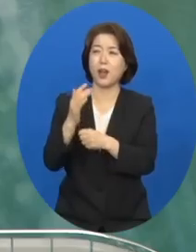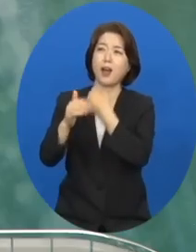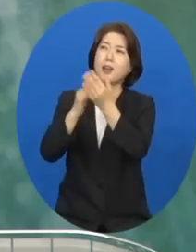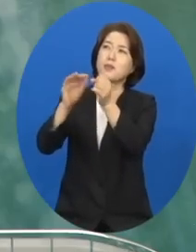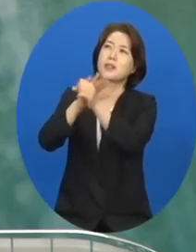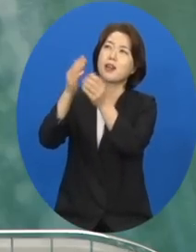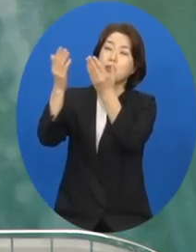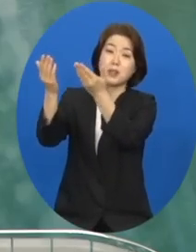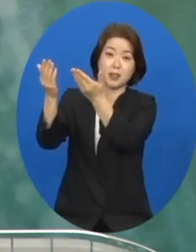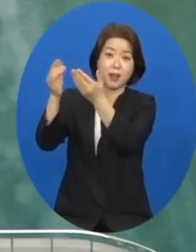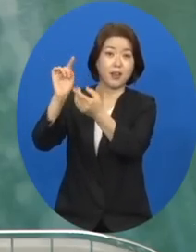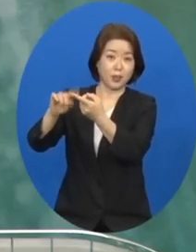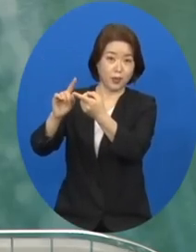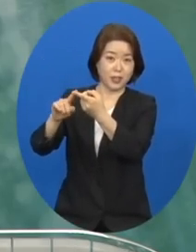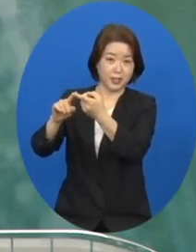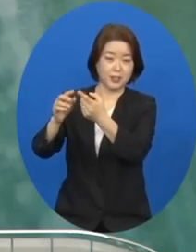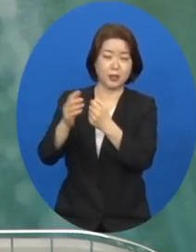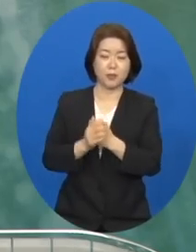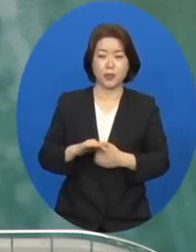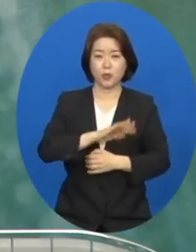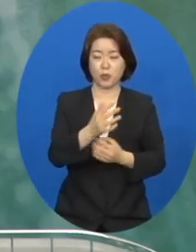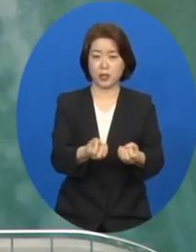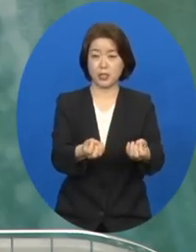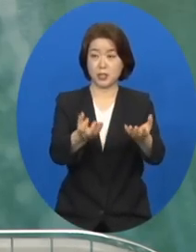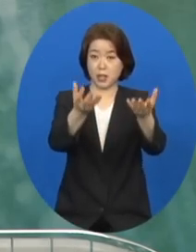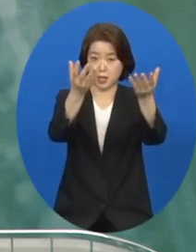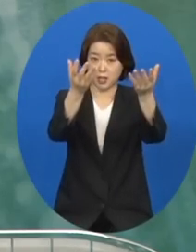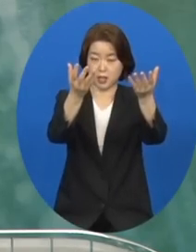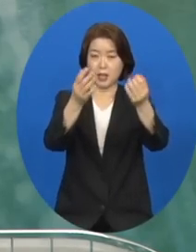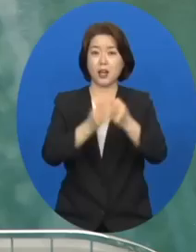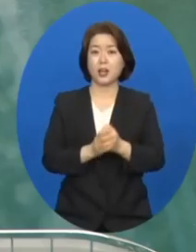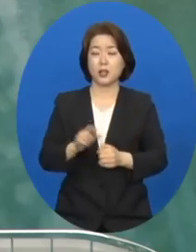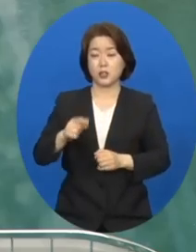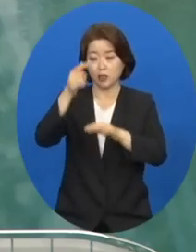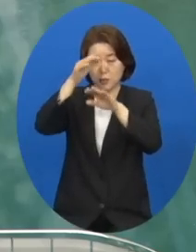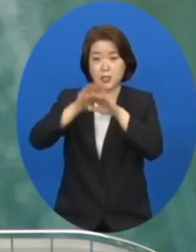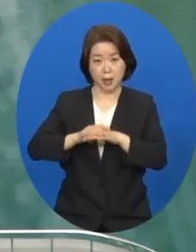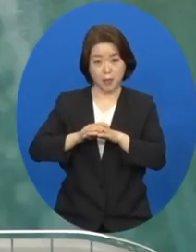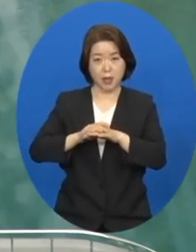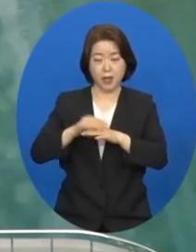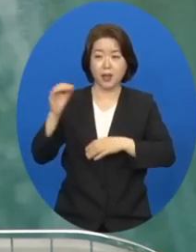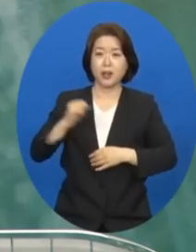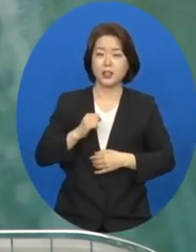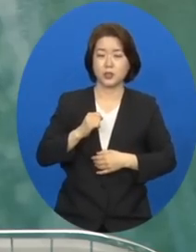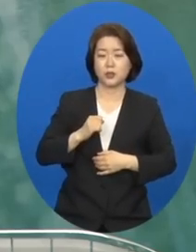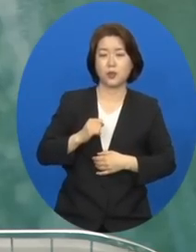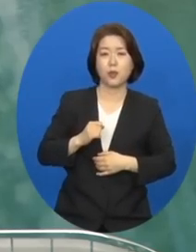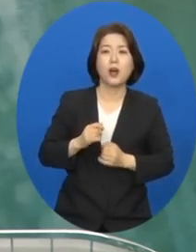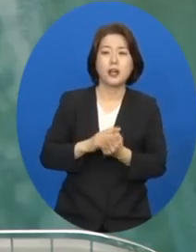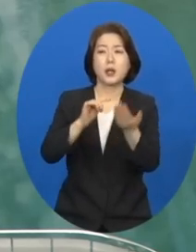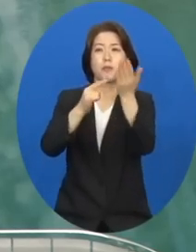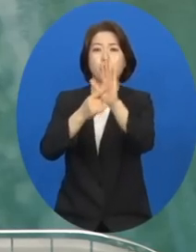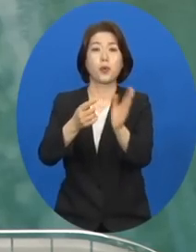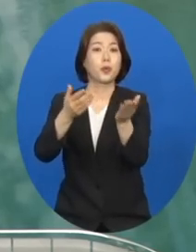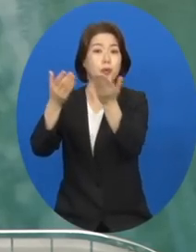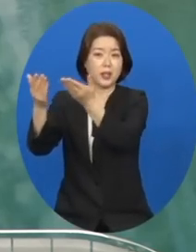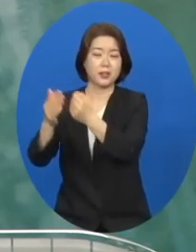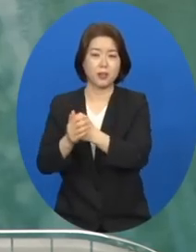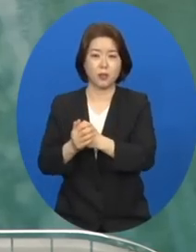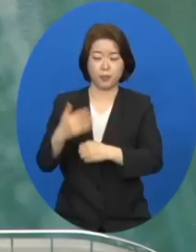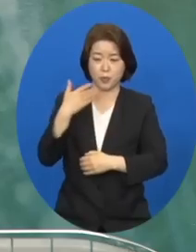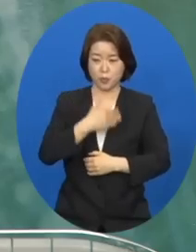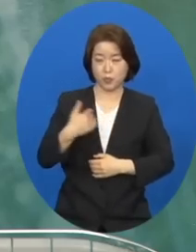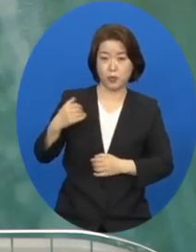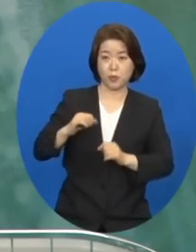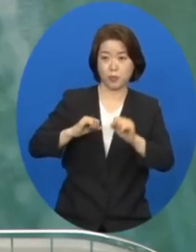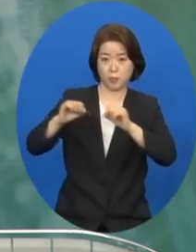라는 것을 우리가 제사로 그 당시에는 자사의 지 무려 예배로 우리가 가진 것으로 표현을 하는 것이 우리의 몸으로 또한 표현을